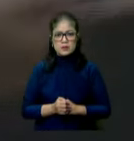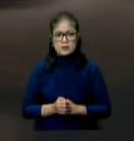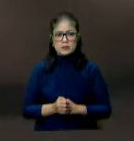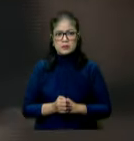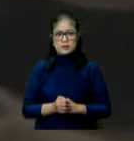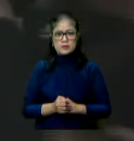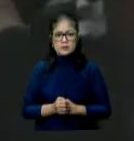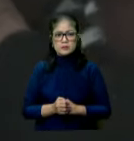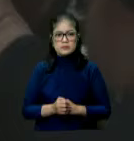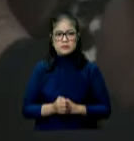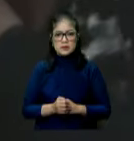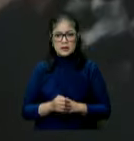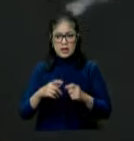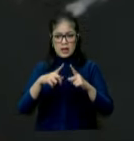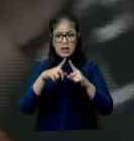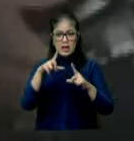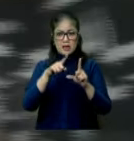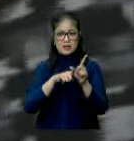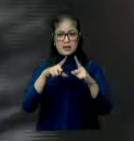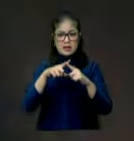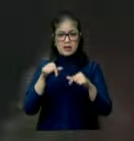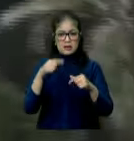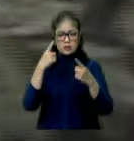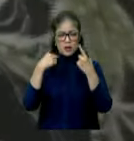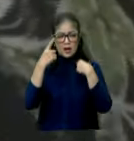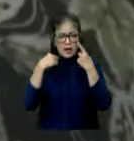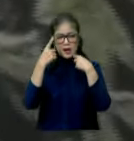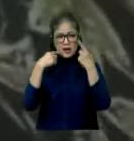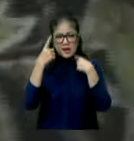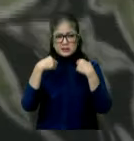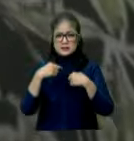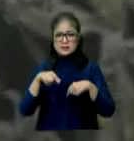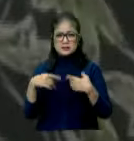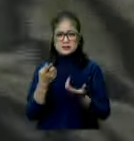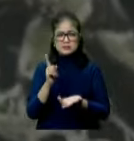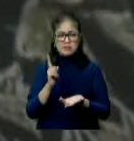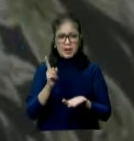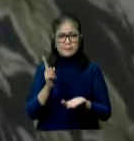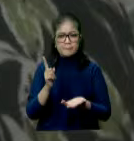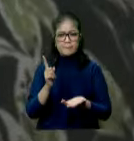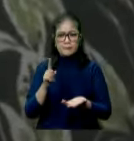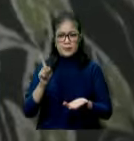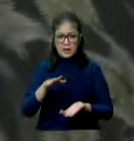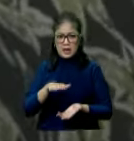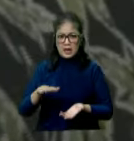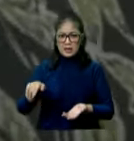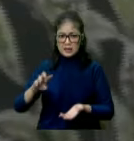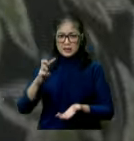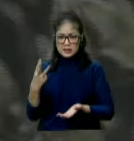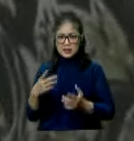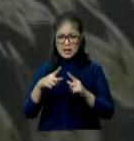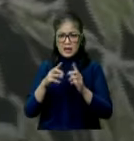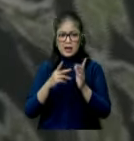Tangis histeris Alia kembali pecah berhadapan dengan kenyataan pahit. Putra ketiganya Ahmad